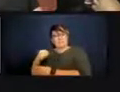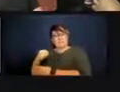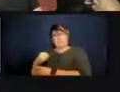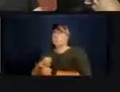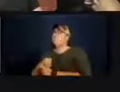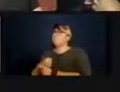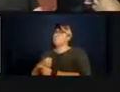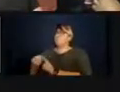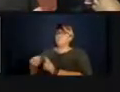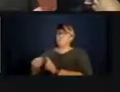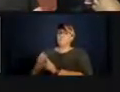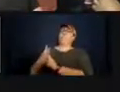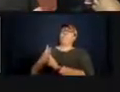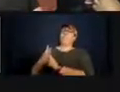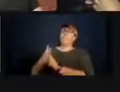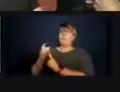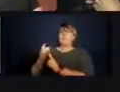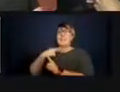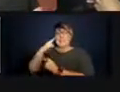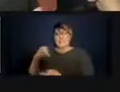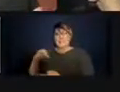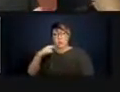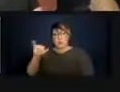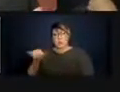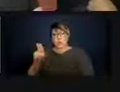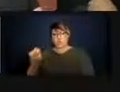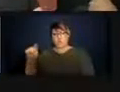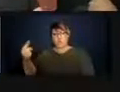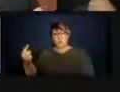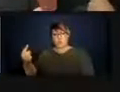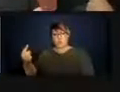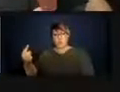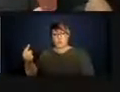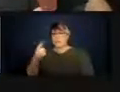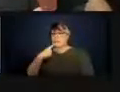nilimsikia mtu aliyesema jambo fulani ambalo